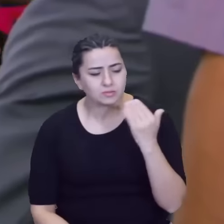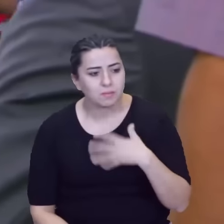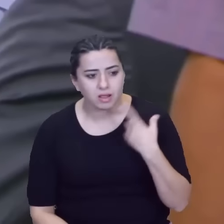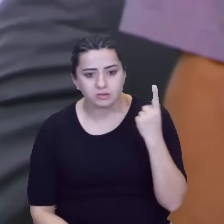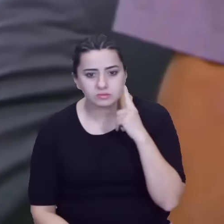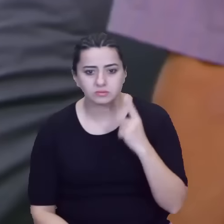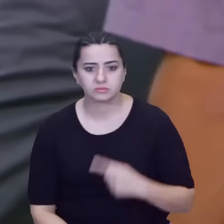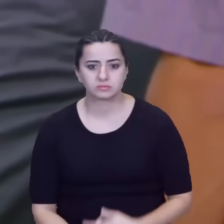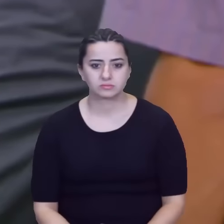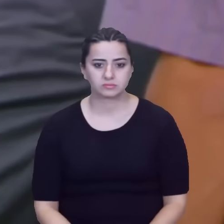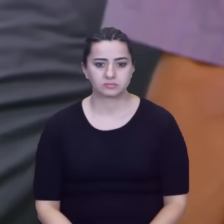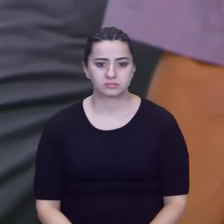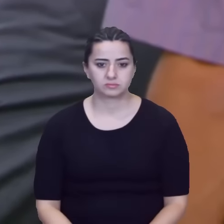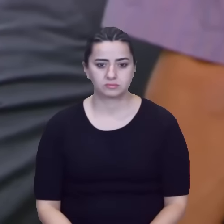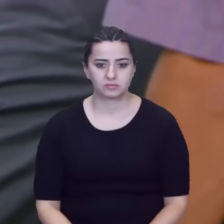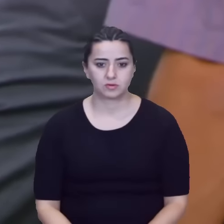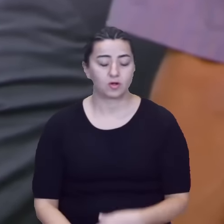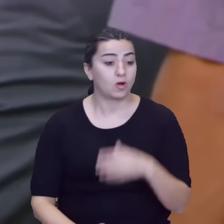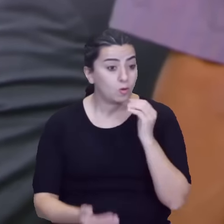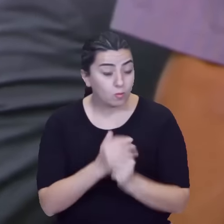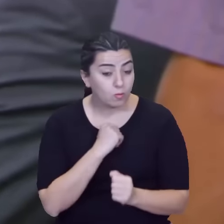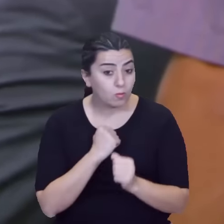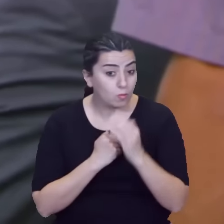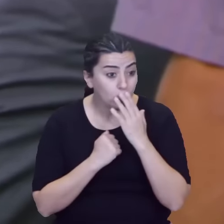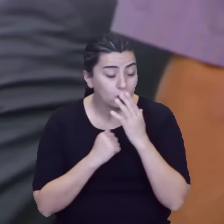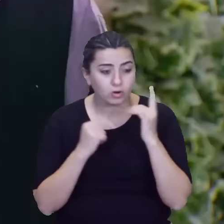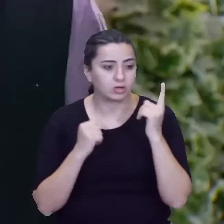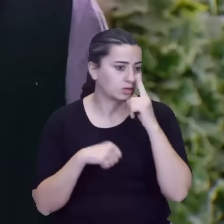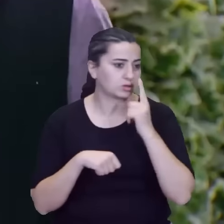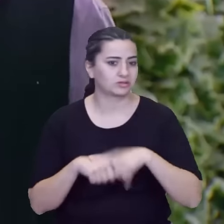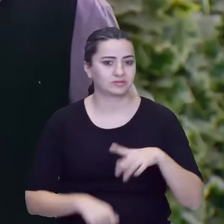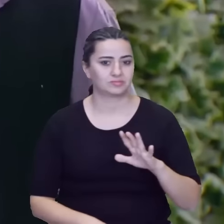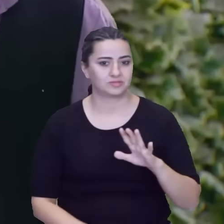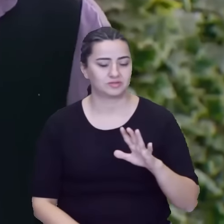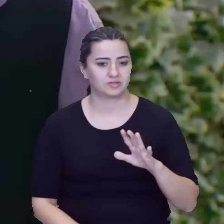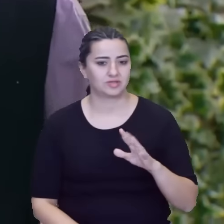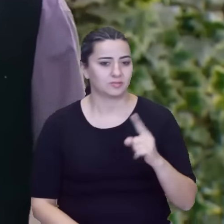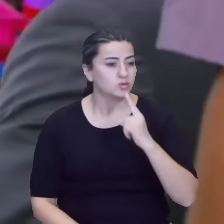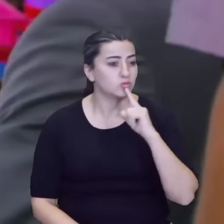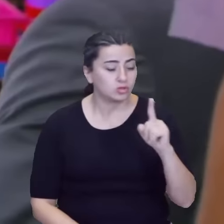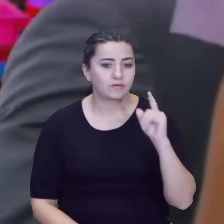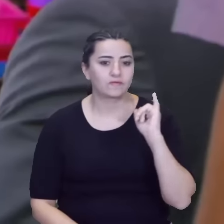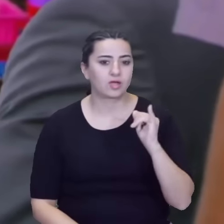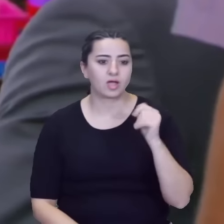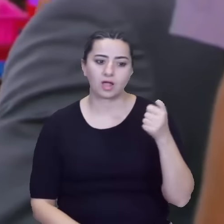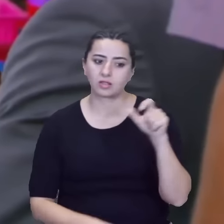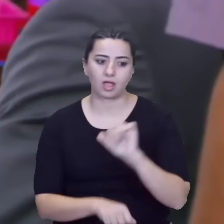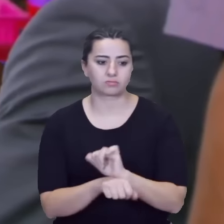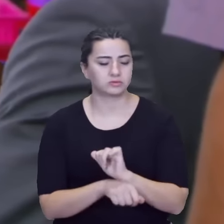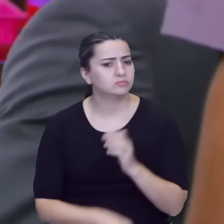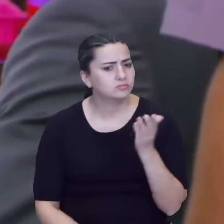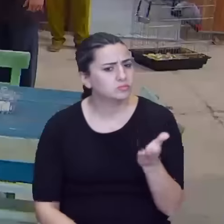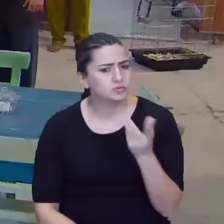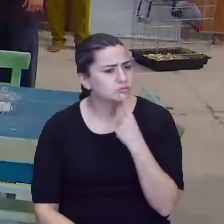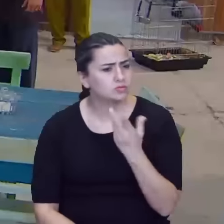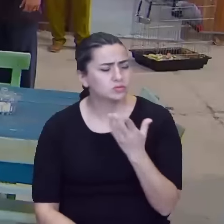gel. Söylüyor. Allah Allah, Allah kulaklarıma inanamıyorum. Ya birisine söylesen altı aydan başlar. Delo